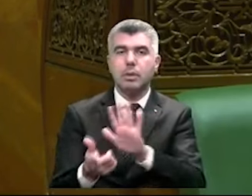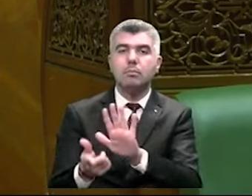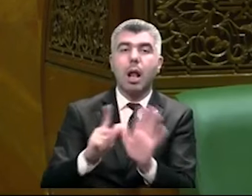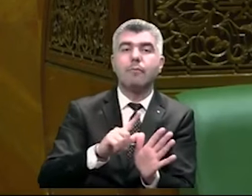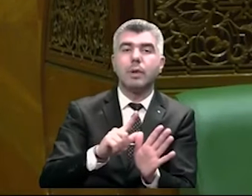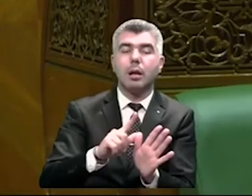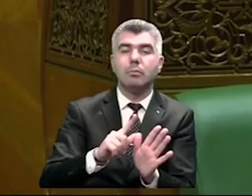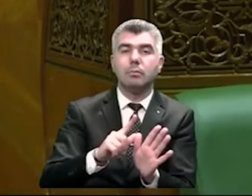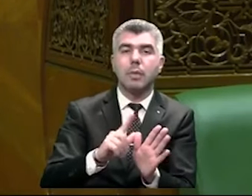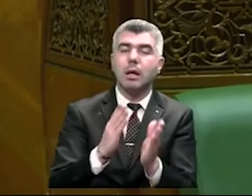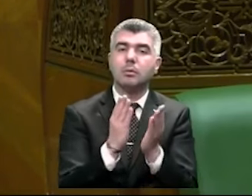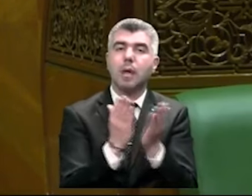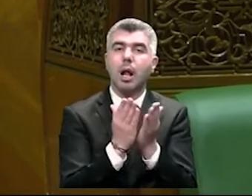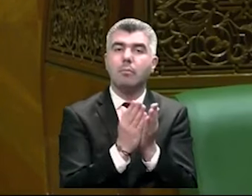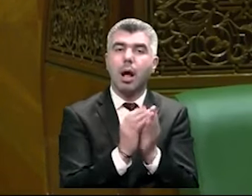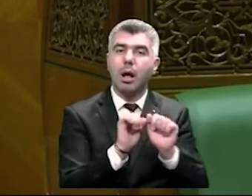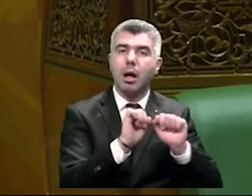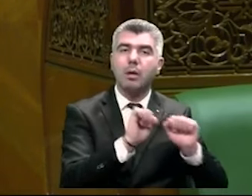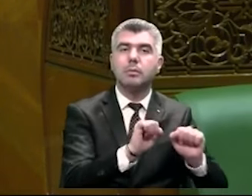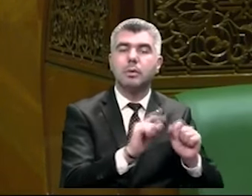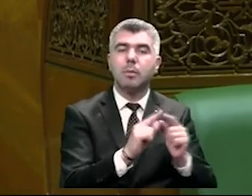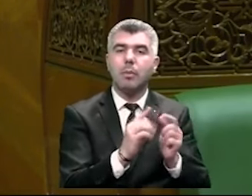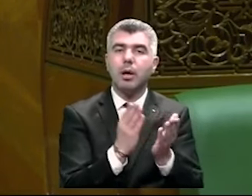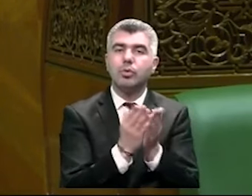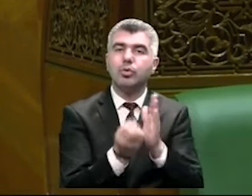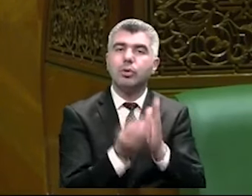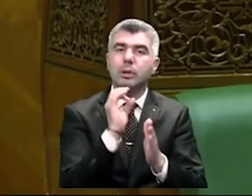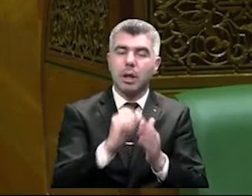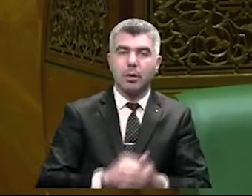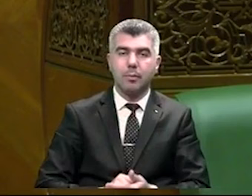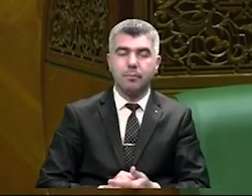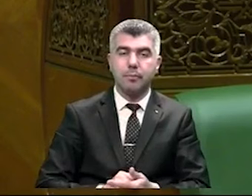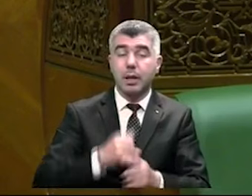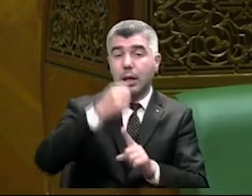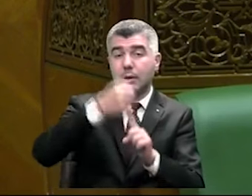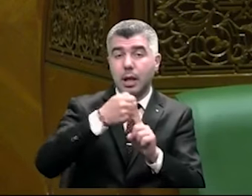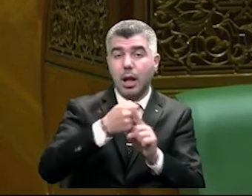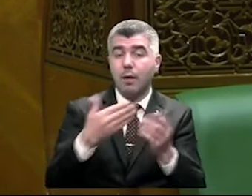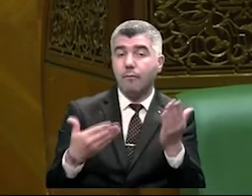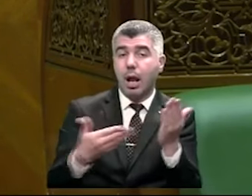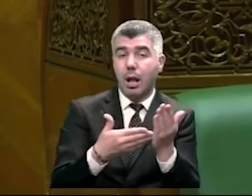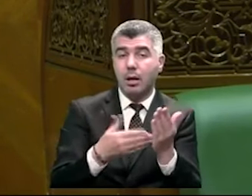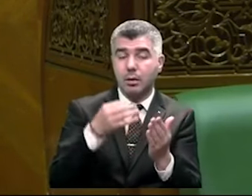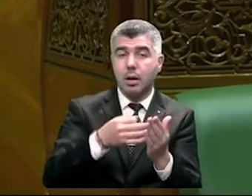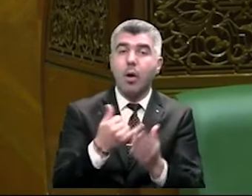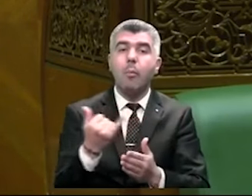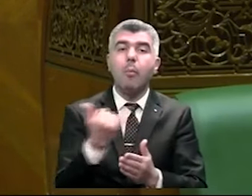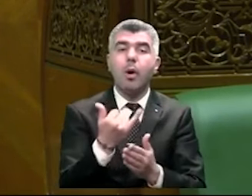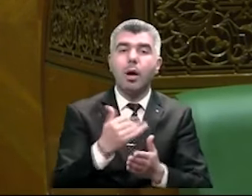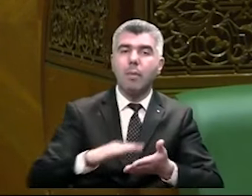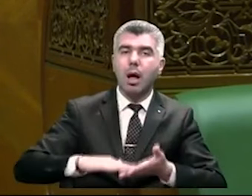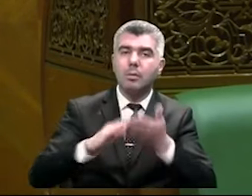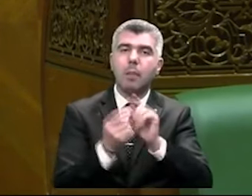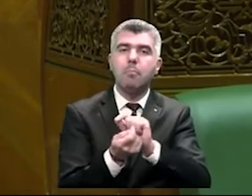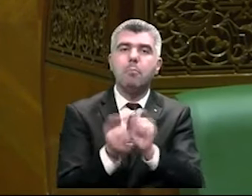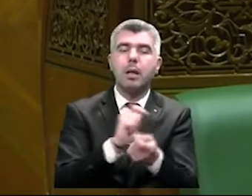درهم بالنسبه لطلبه الدكتوراه من الجيل الجديد وهذا الاصلاح الاخير في حد ذاته يعتبر ثوره في مجال التعليم العالي